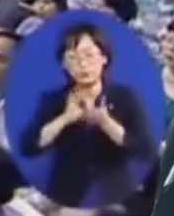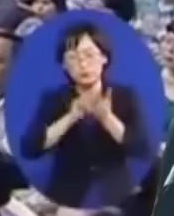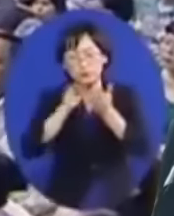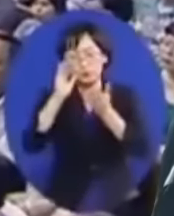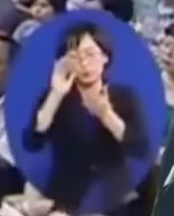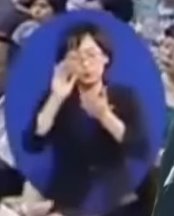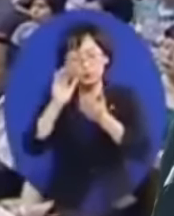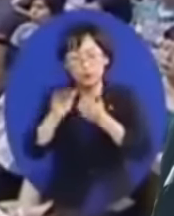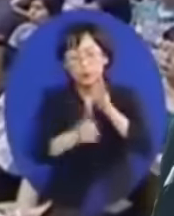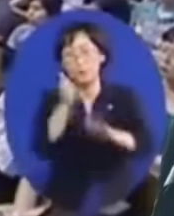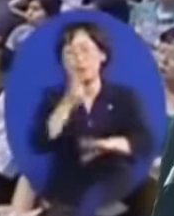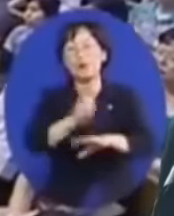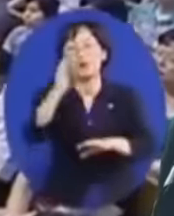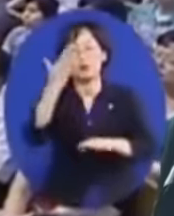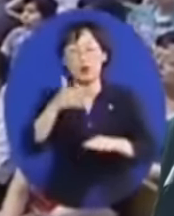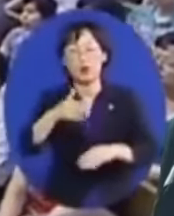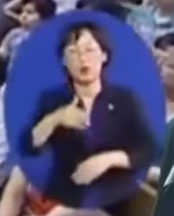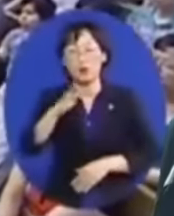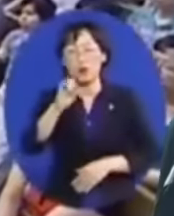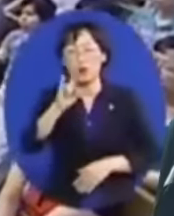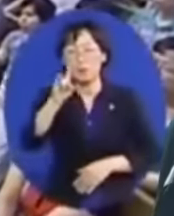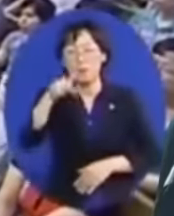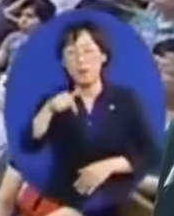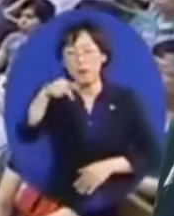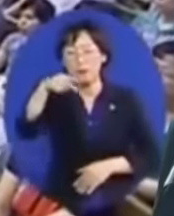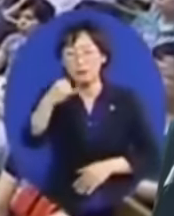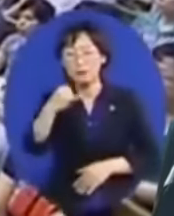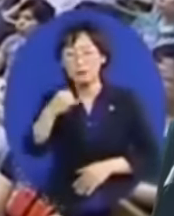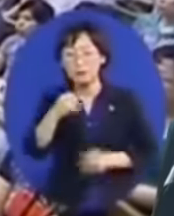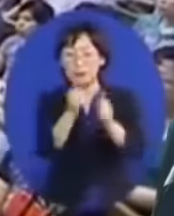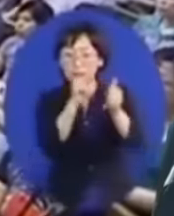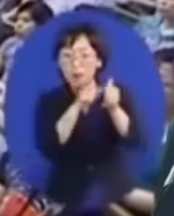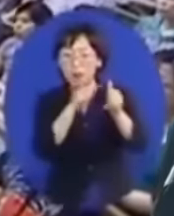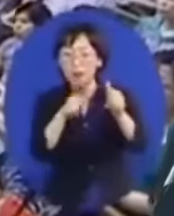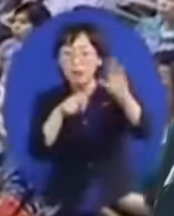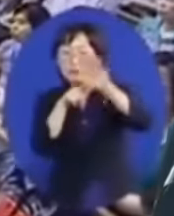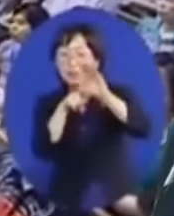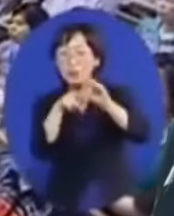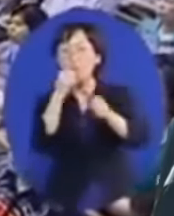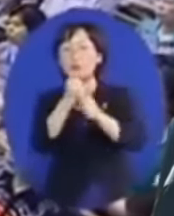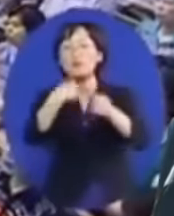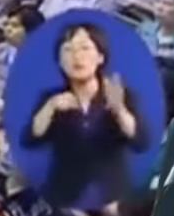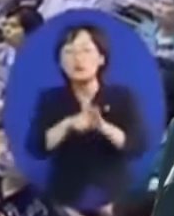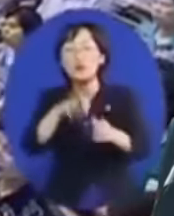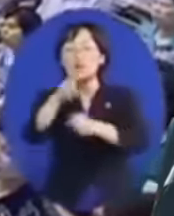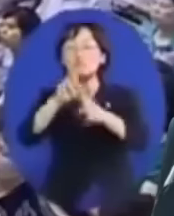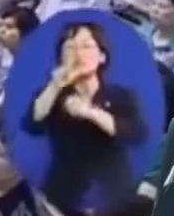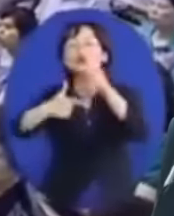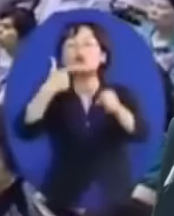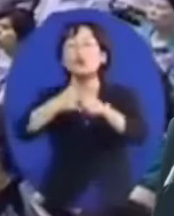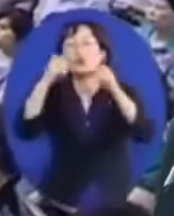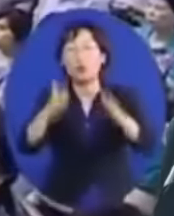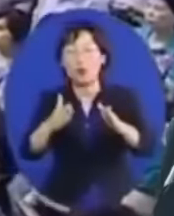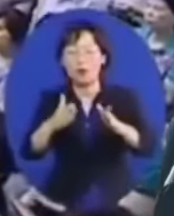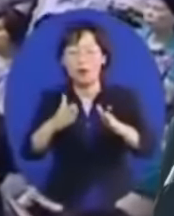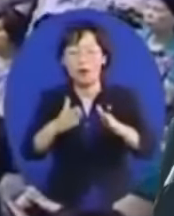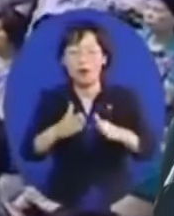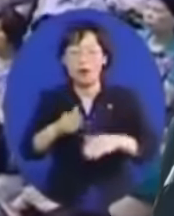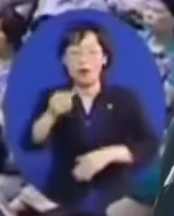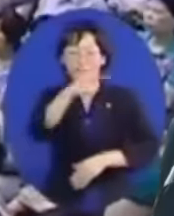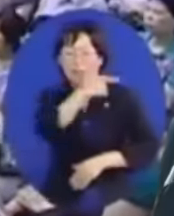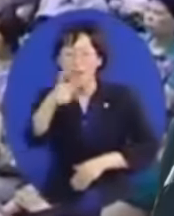생겨난 것입니다. 노아 웹스터는 웹스터 사전을 집필하기 위하여 36년간 자료를 수집하고 대서양을 두